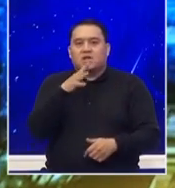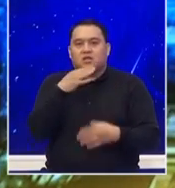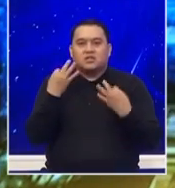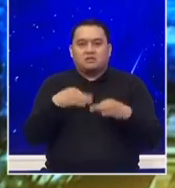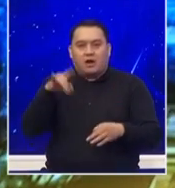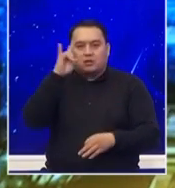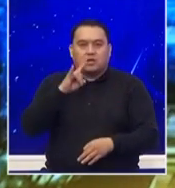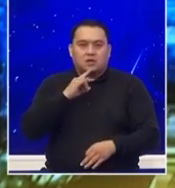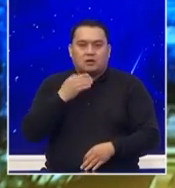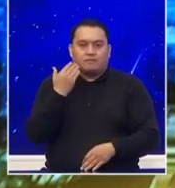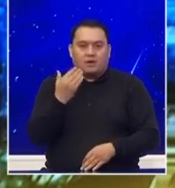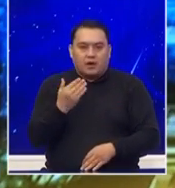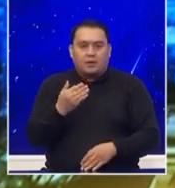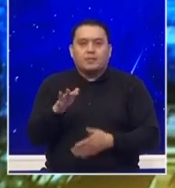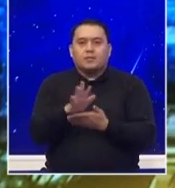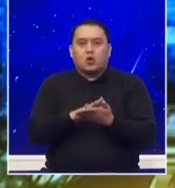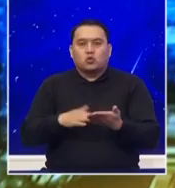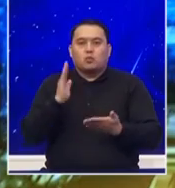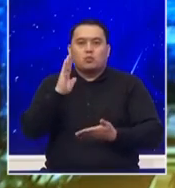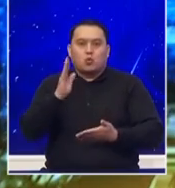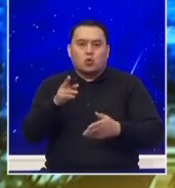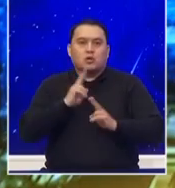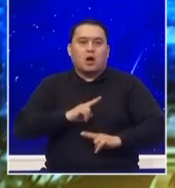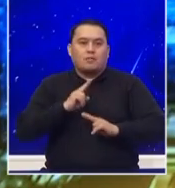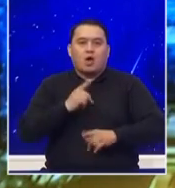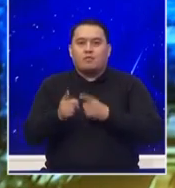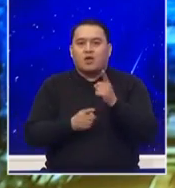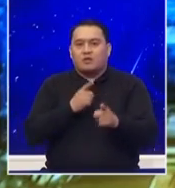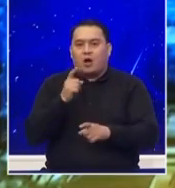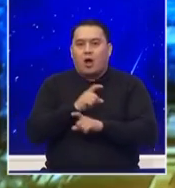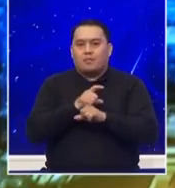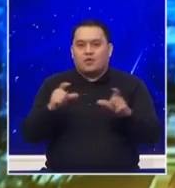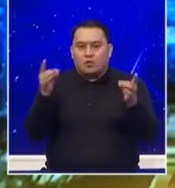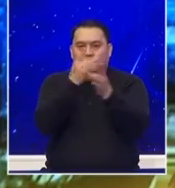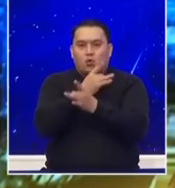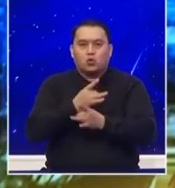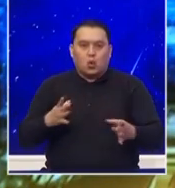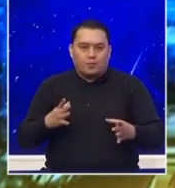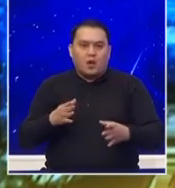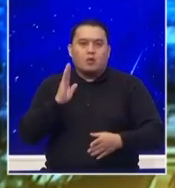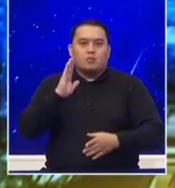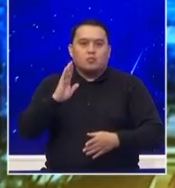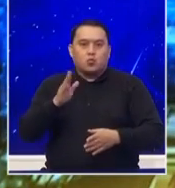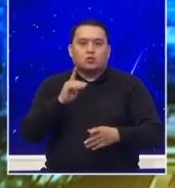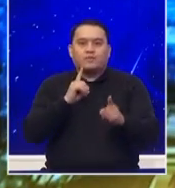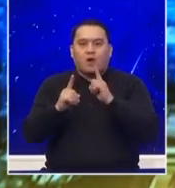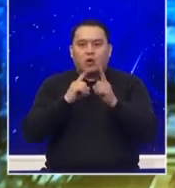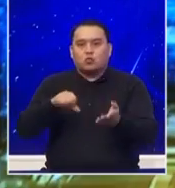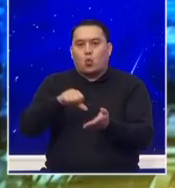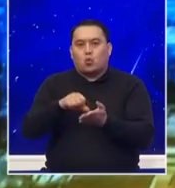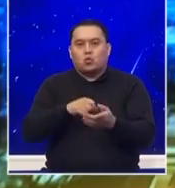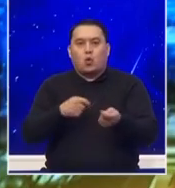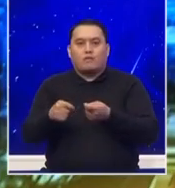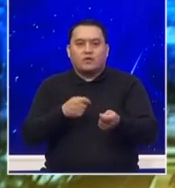30-летие независимости нашей страны. Также в регионе продолжится работа и по обновлению объектов культуры. Об этом стало известно на брифинге с